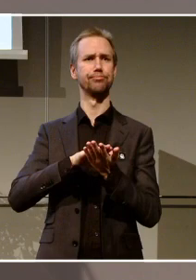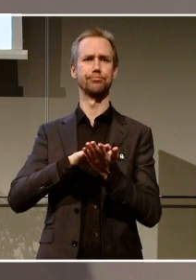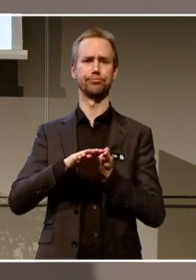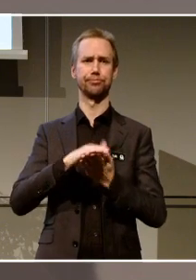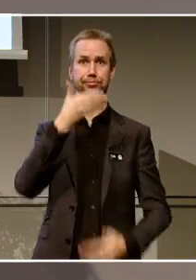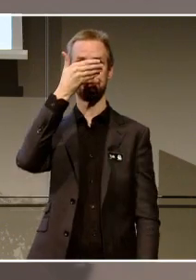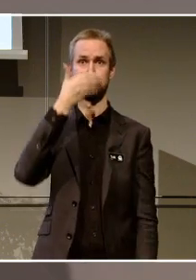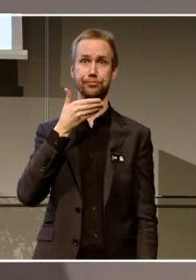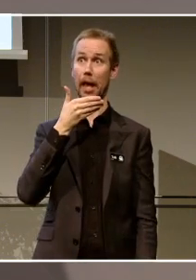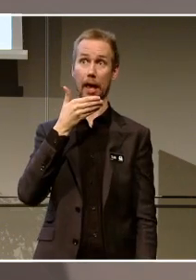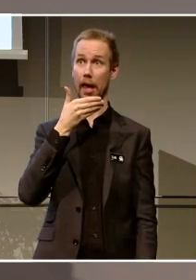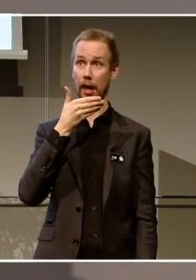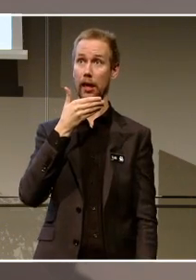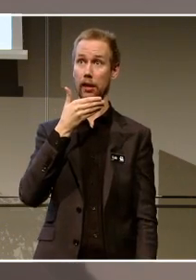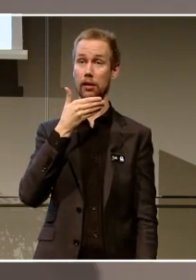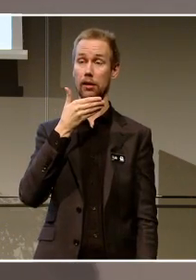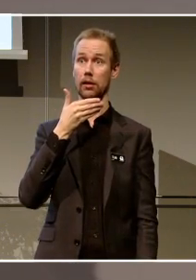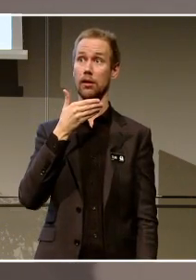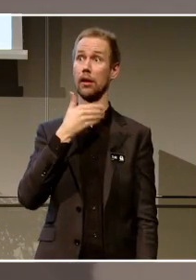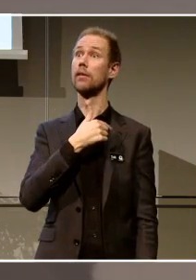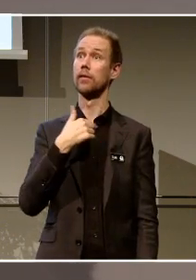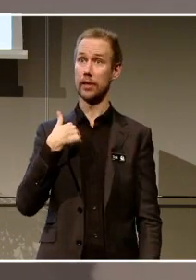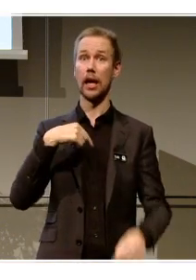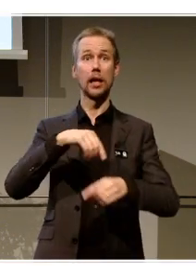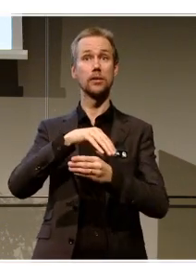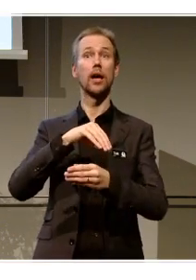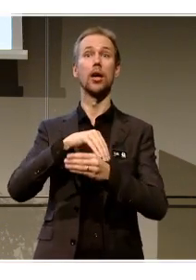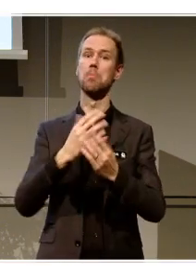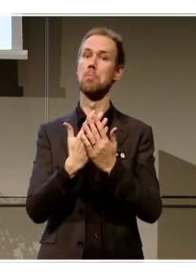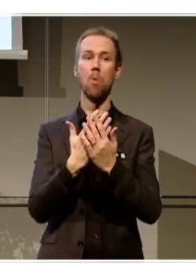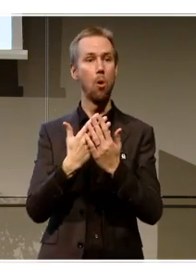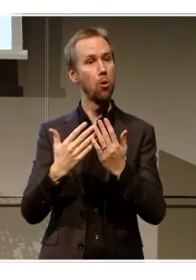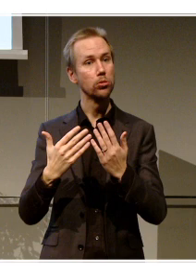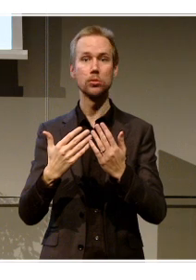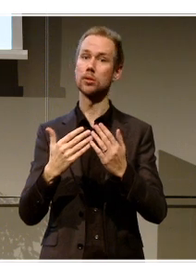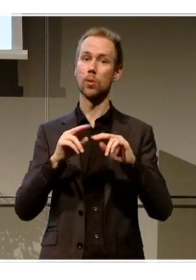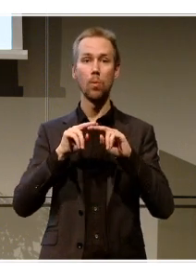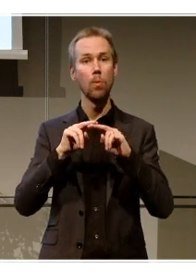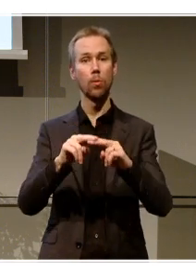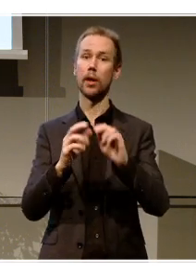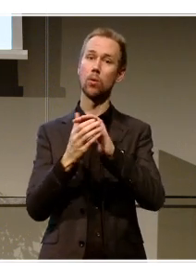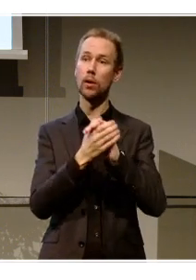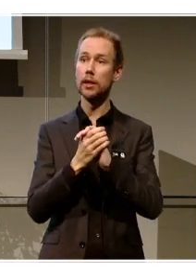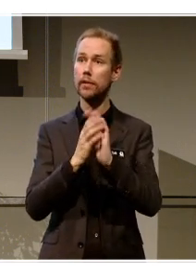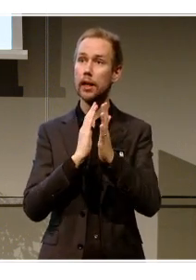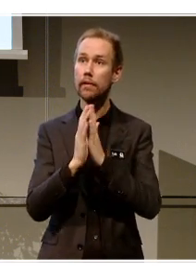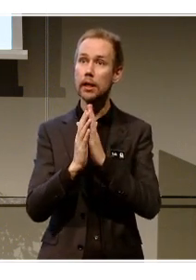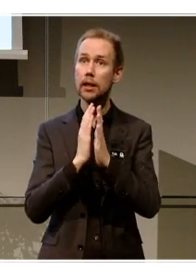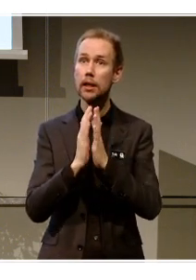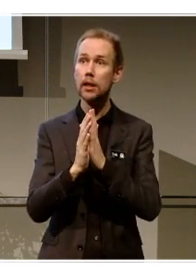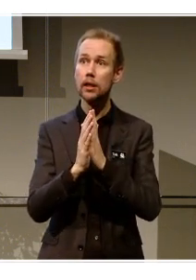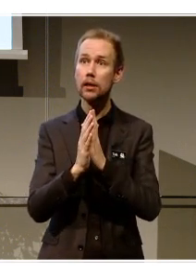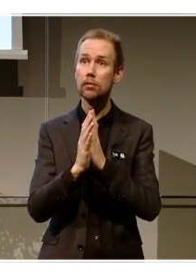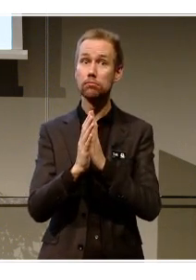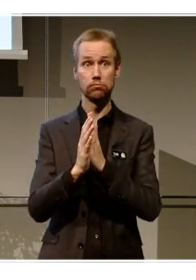är ju det för att vi åker kollektivt i hög grad i Sverige på nya sätt. Och det gör vi för att vi alla ska kunna vara på